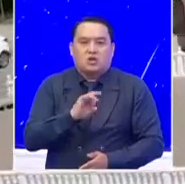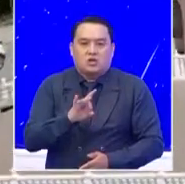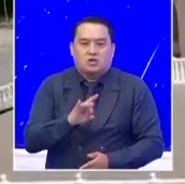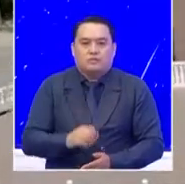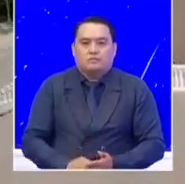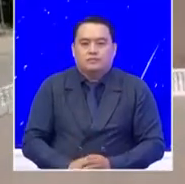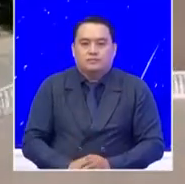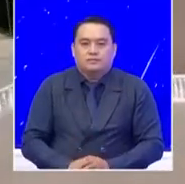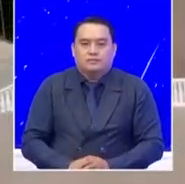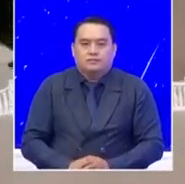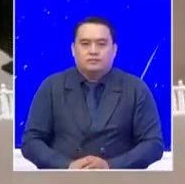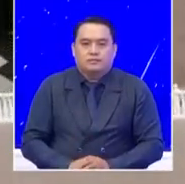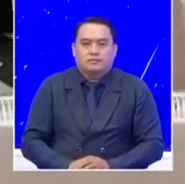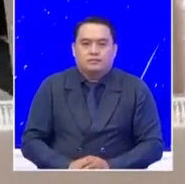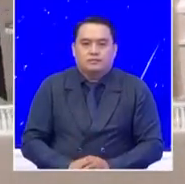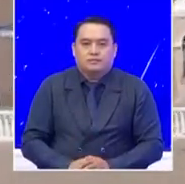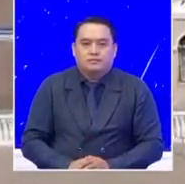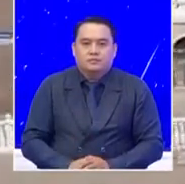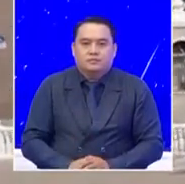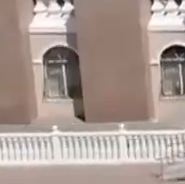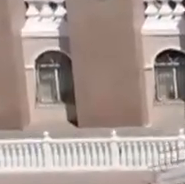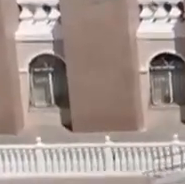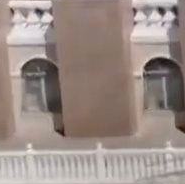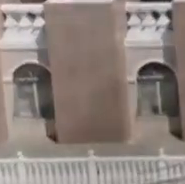Жилоойском районе и на месторождении Тенгиз.